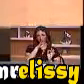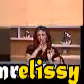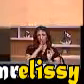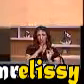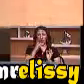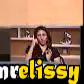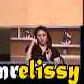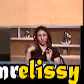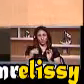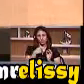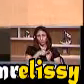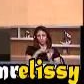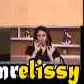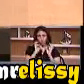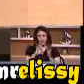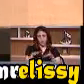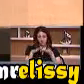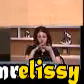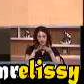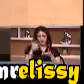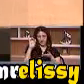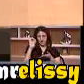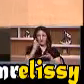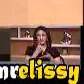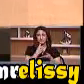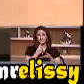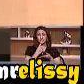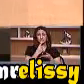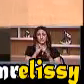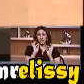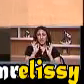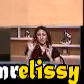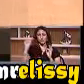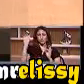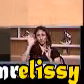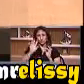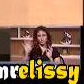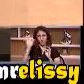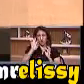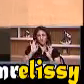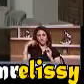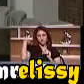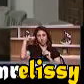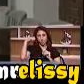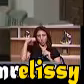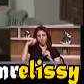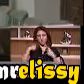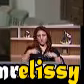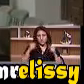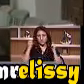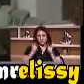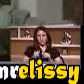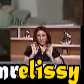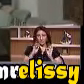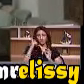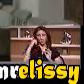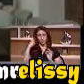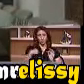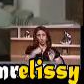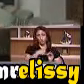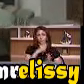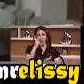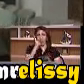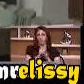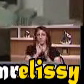طبيب. الطرفان معا اليوم في 90 دقيقة، والشعب يواجه وزير الصحة. الطبيب امتى هياخد مرتب